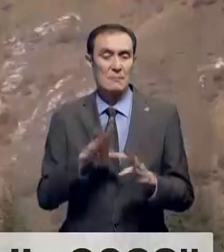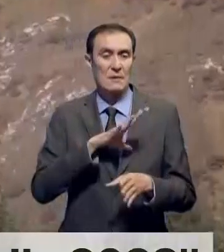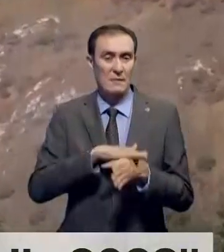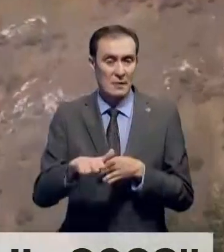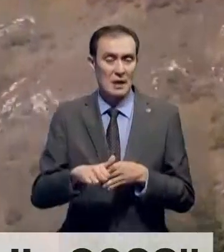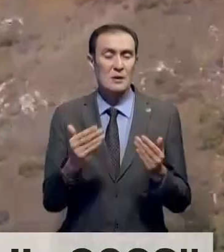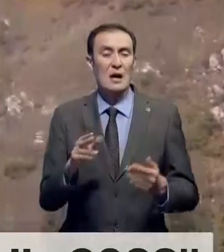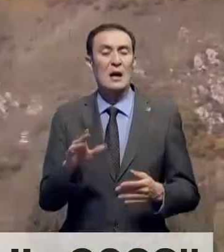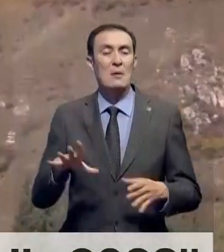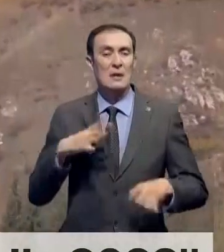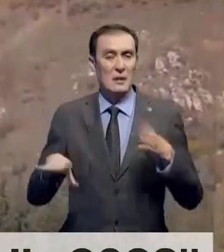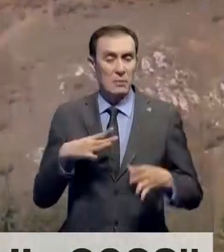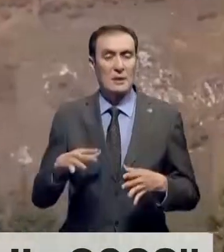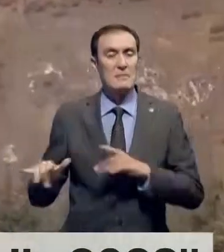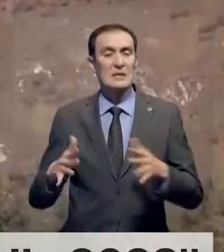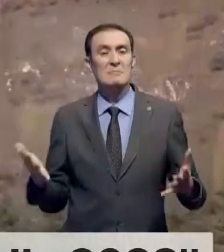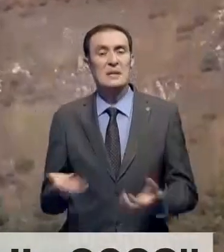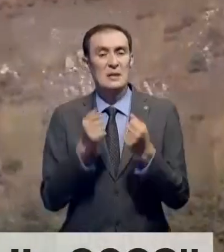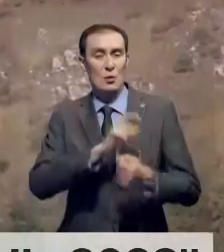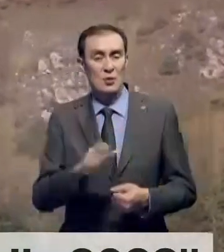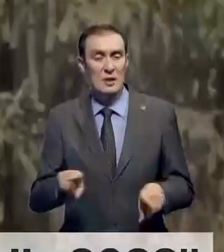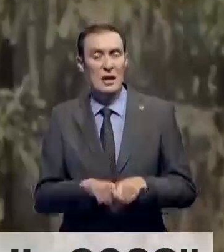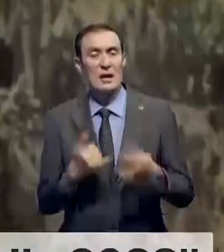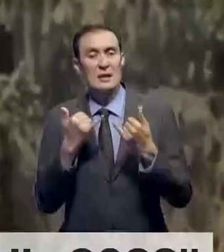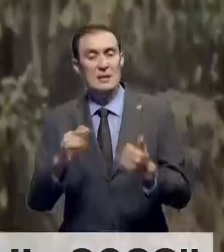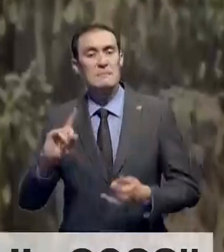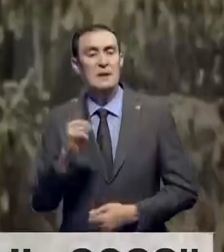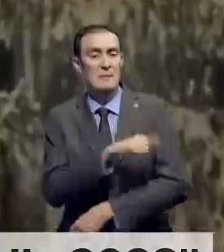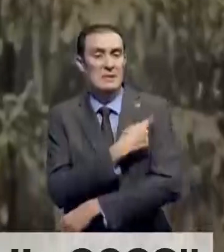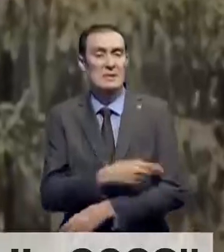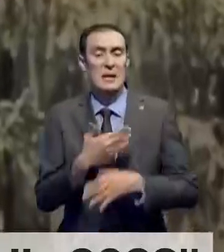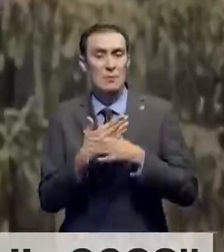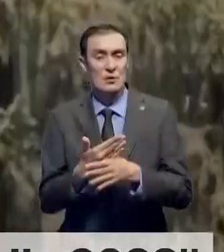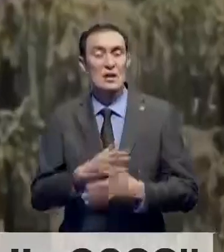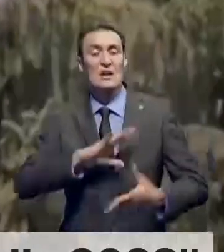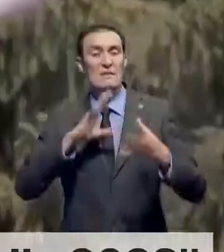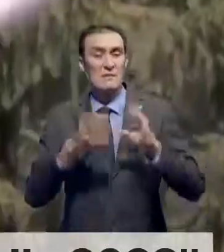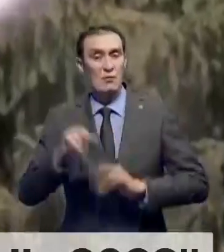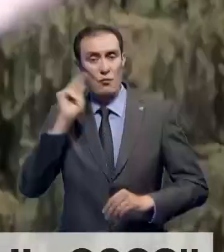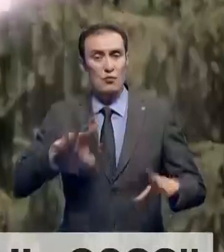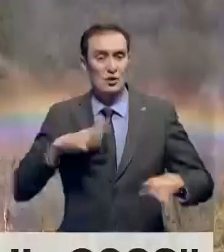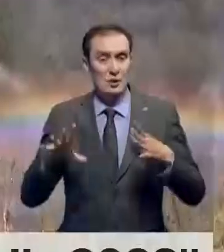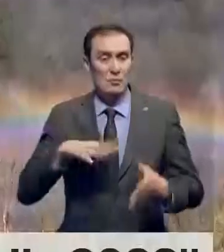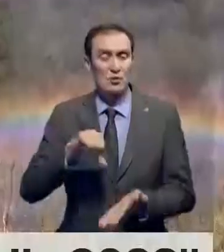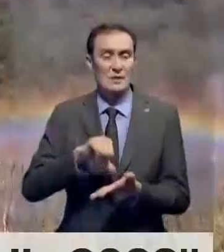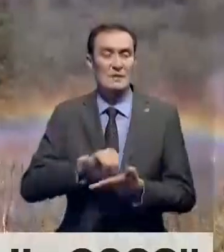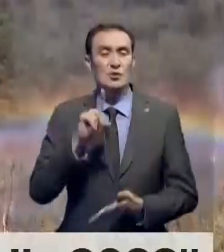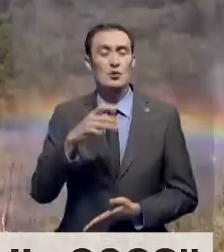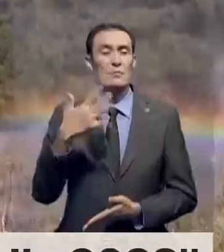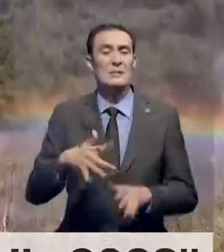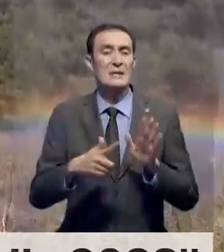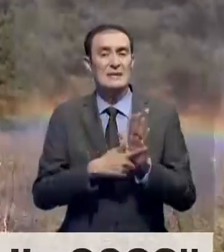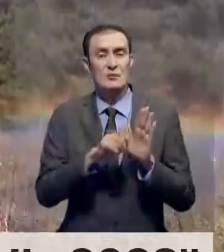справились. Здесь же отработали методы спасения людей и оказания им первой медицинской помощи. Всего в учениях были